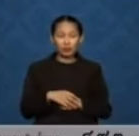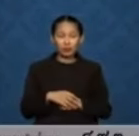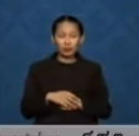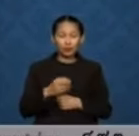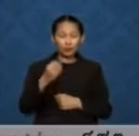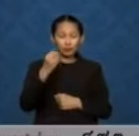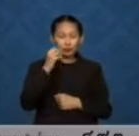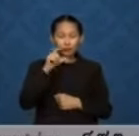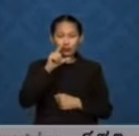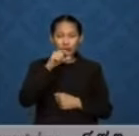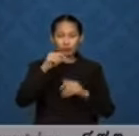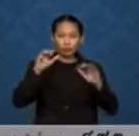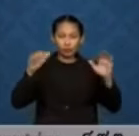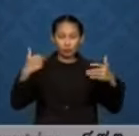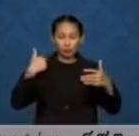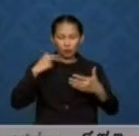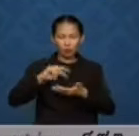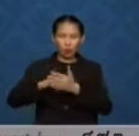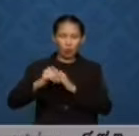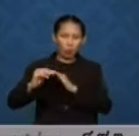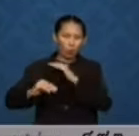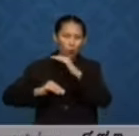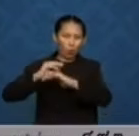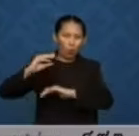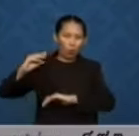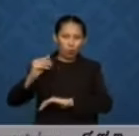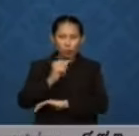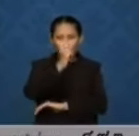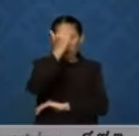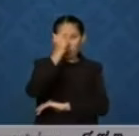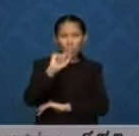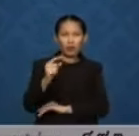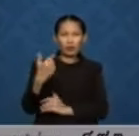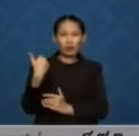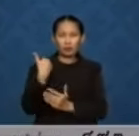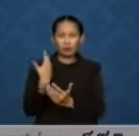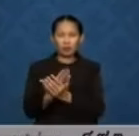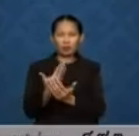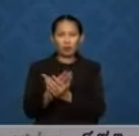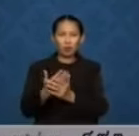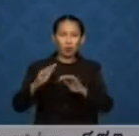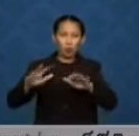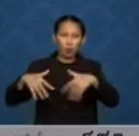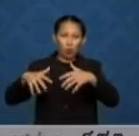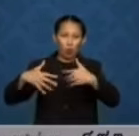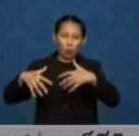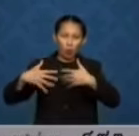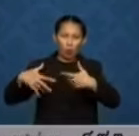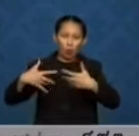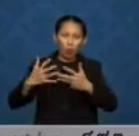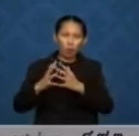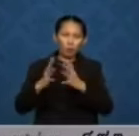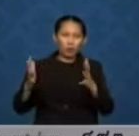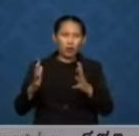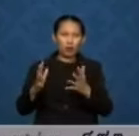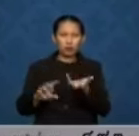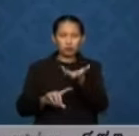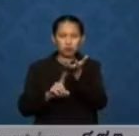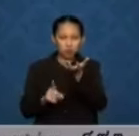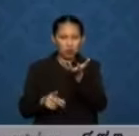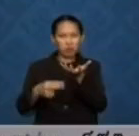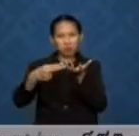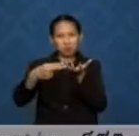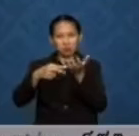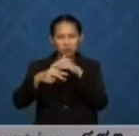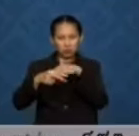ะถือเป็นธุรกิจที่เติบโตอย่างรวดเร็วค่ะเพราะธุรกิจนี้สามารถสร้างรายได้มากมายมหาศาลกิโลกรัมละหลายหมื่นบ